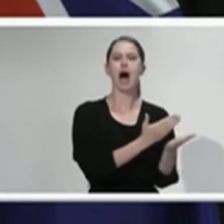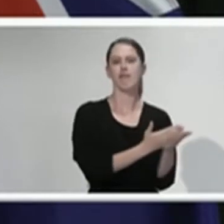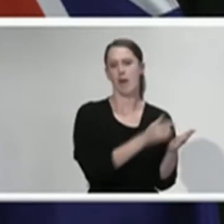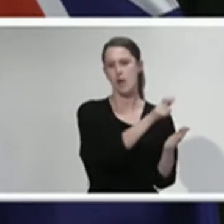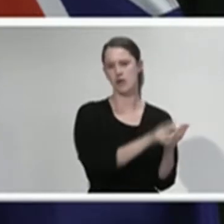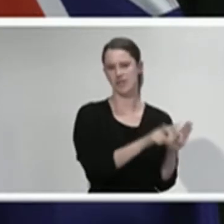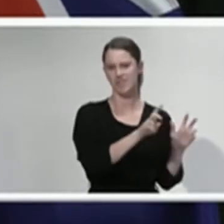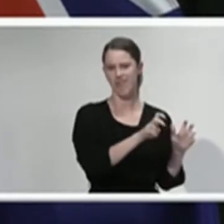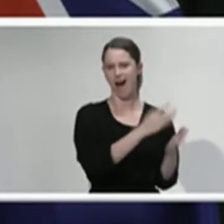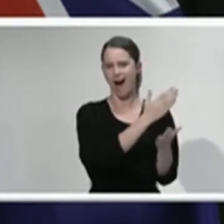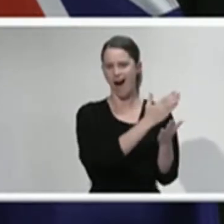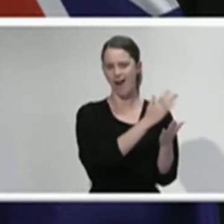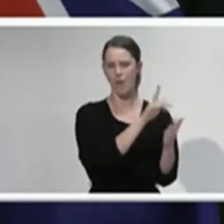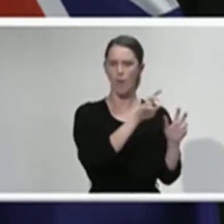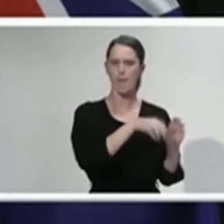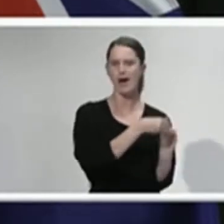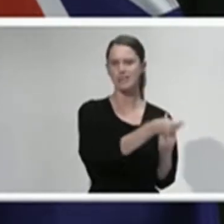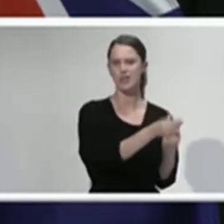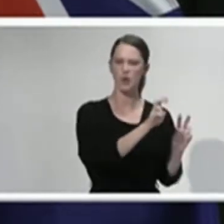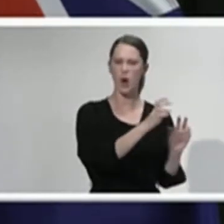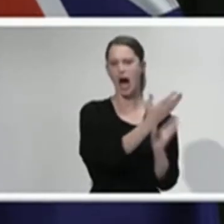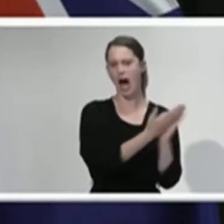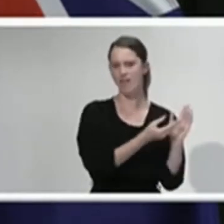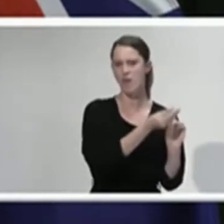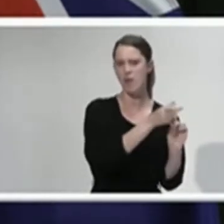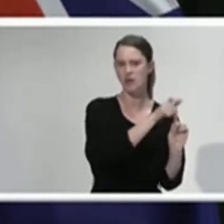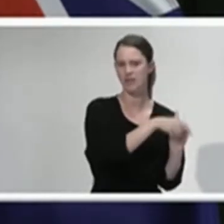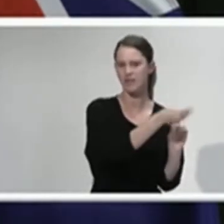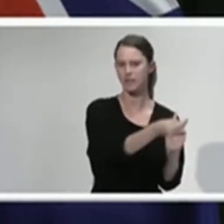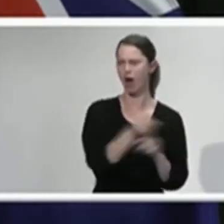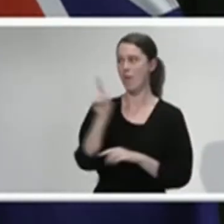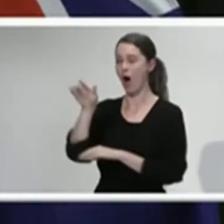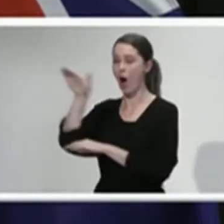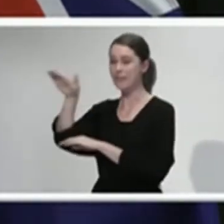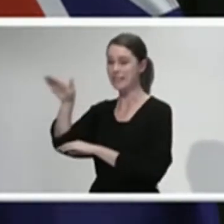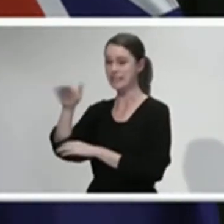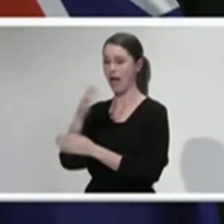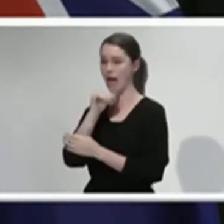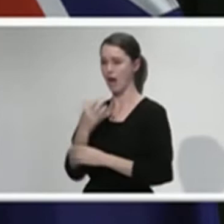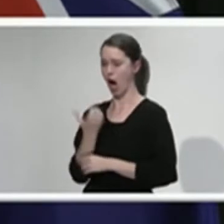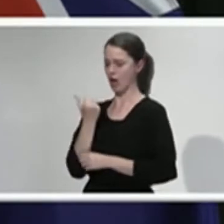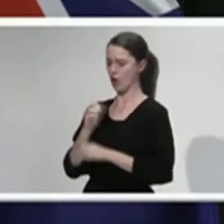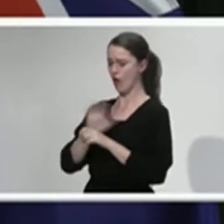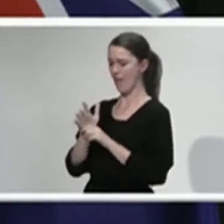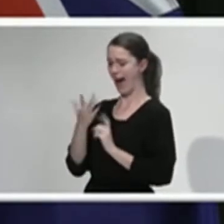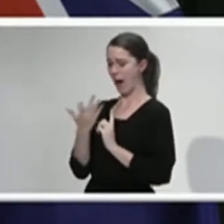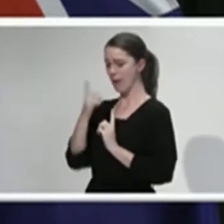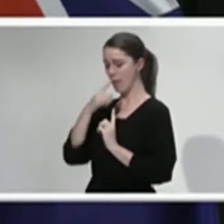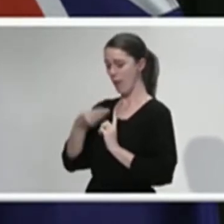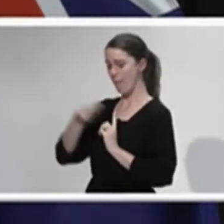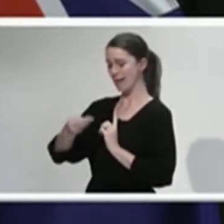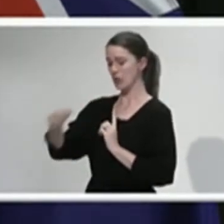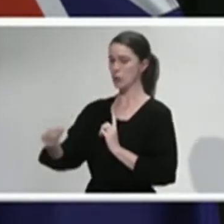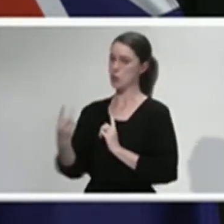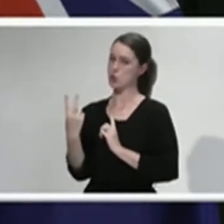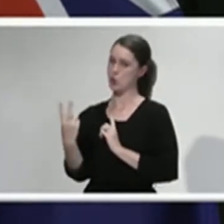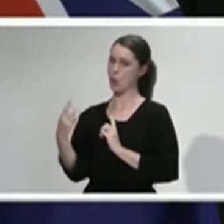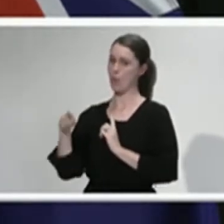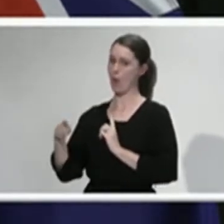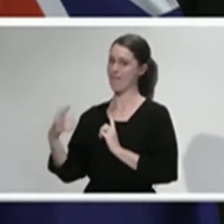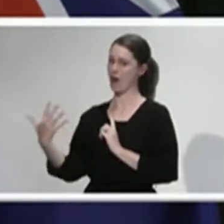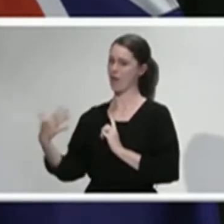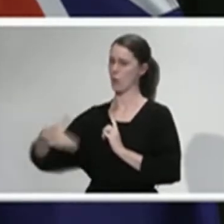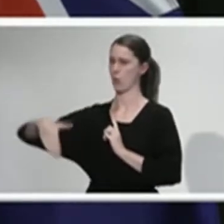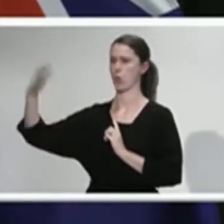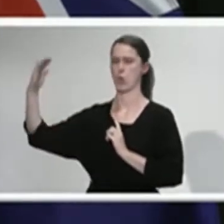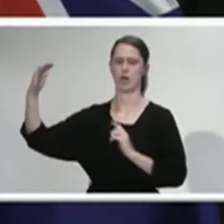tất cả cư dân tuân thủ theo chính sách cấm đi lại và tụ tập ở chốn đông người, vì đây là biện pháp hữu ích có thể kiểm